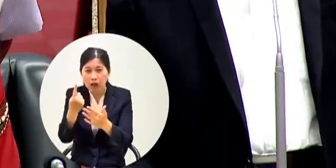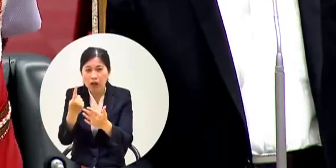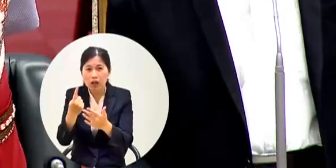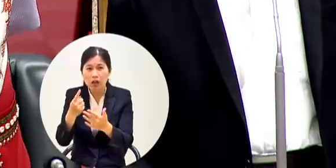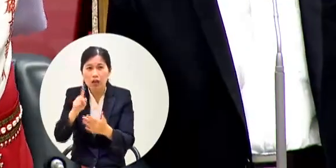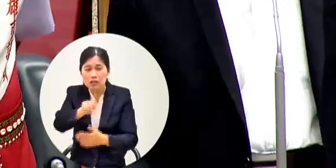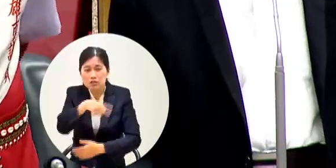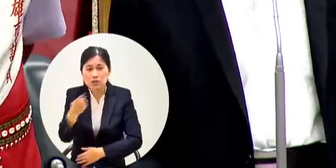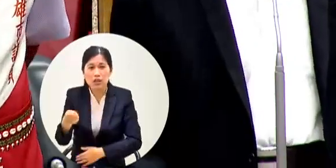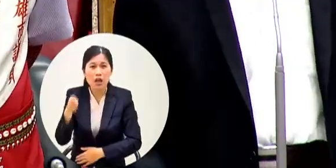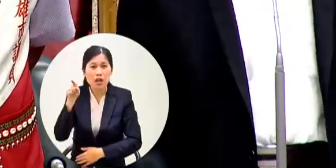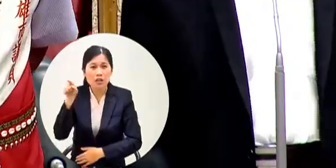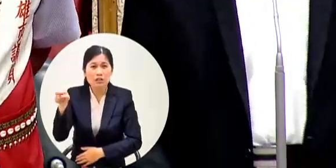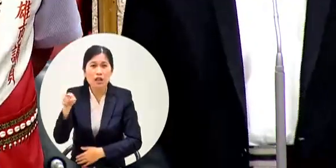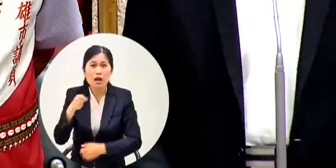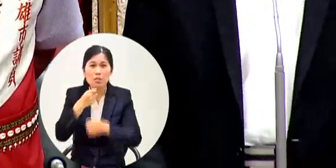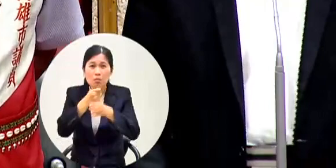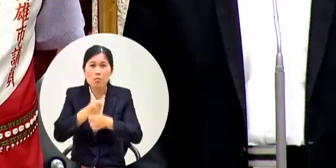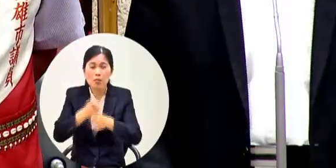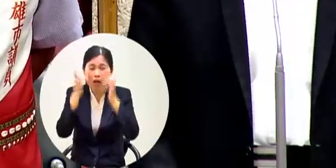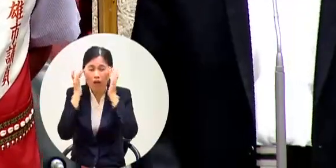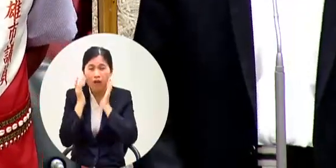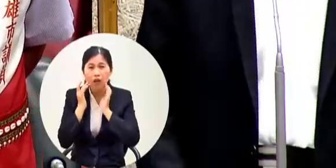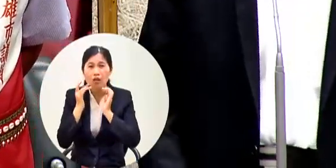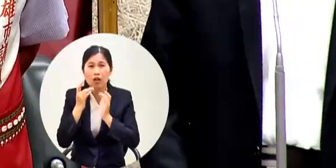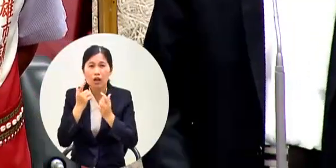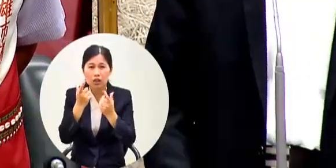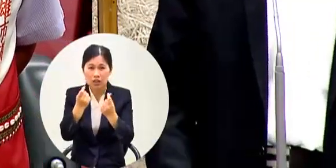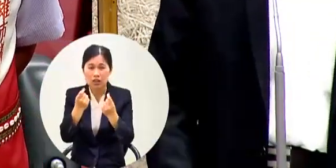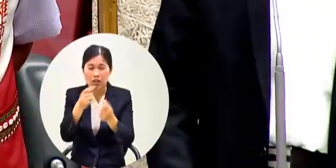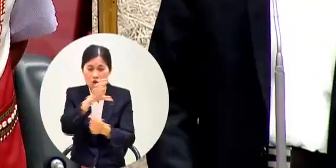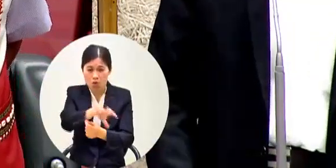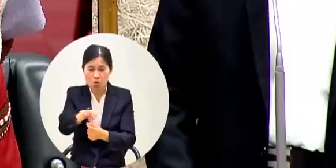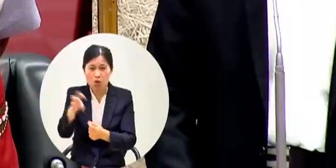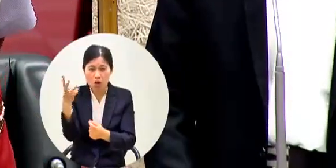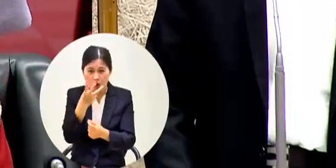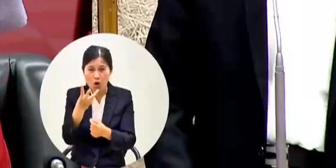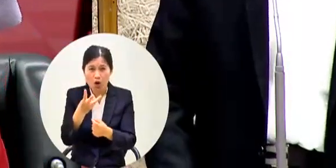区是靠中央山脉的，连一件都没有，茂林